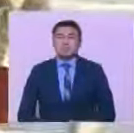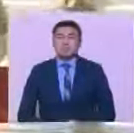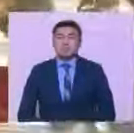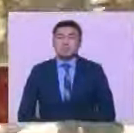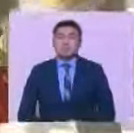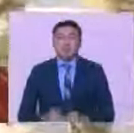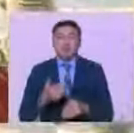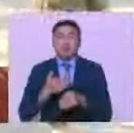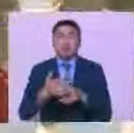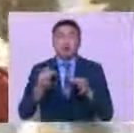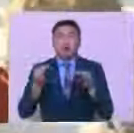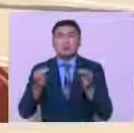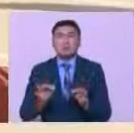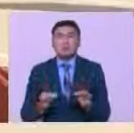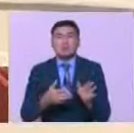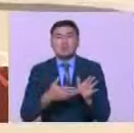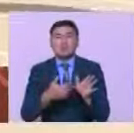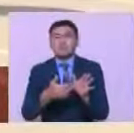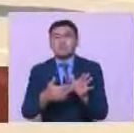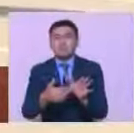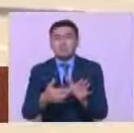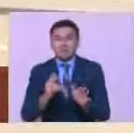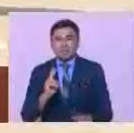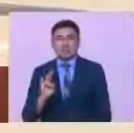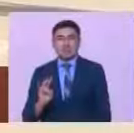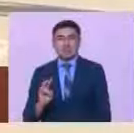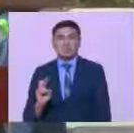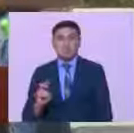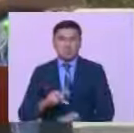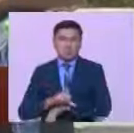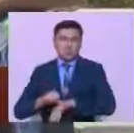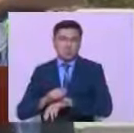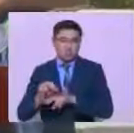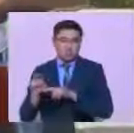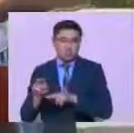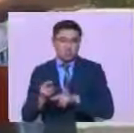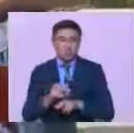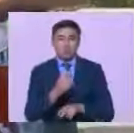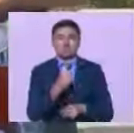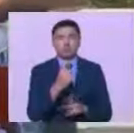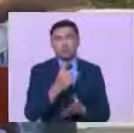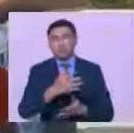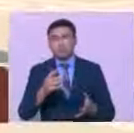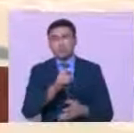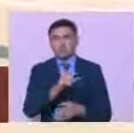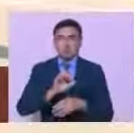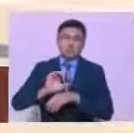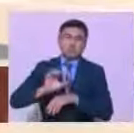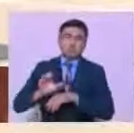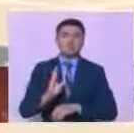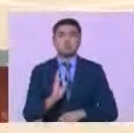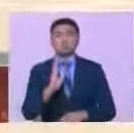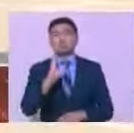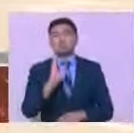Алда күзгі әскерге шақыру науқаны аясында ұлттық қауіпсіздік комитетінің шекара қызметіне облыстан 100-ден астам азамат қызметке аттанады.